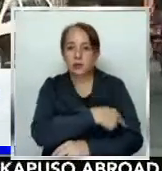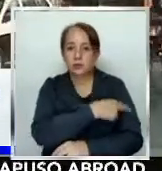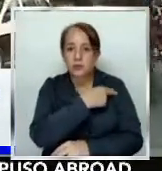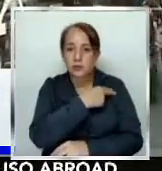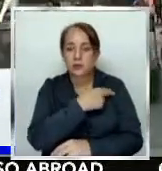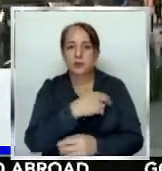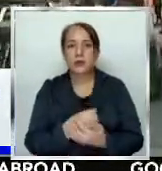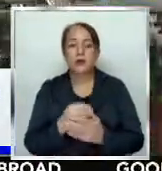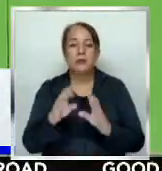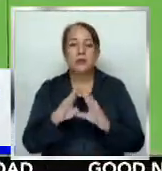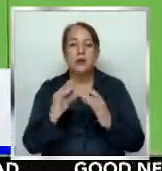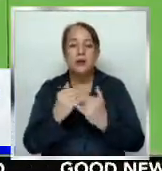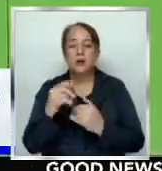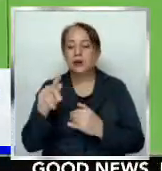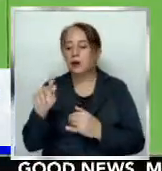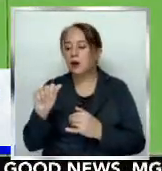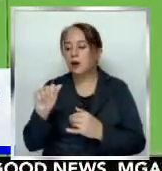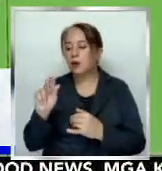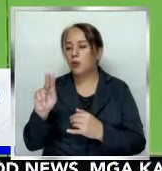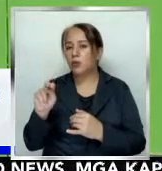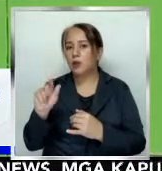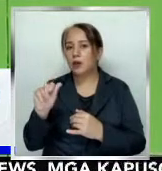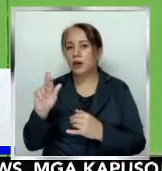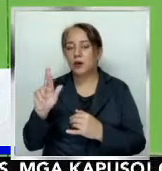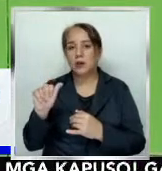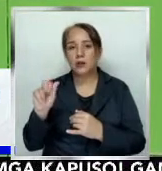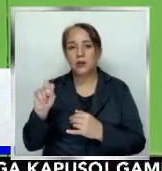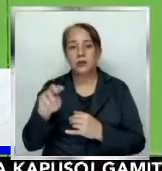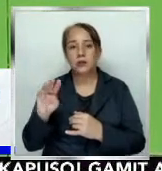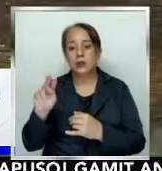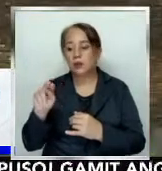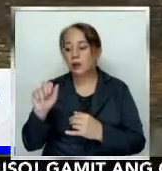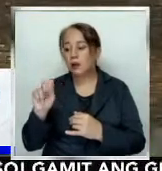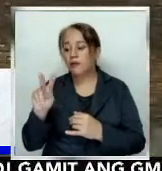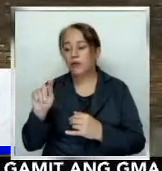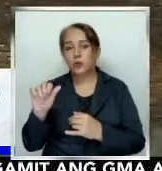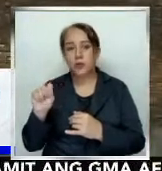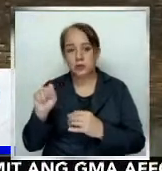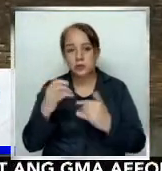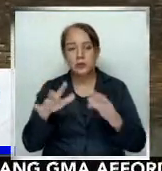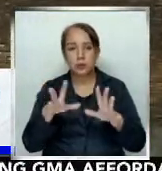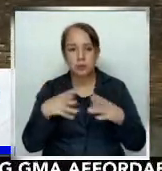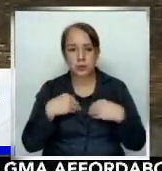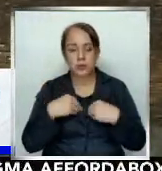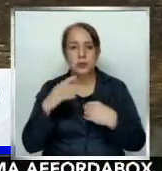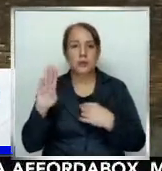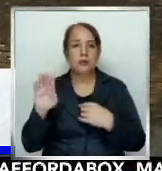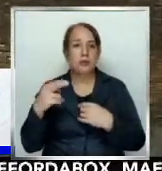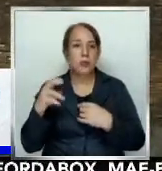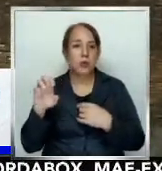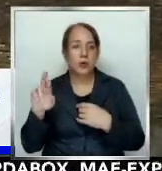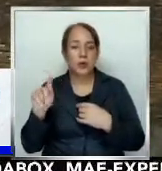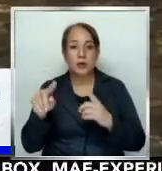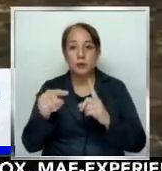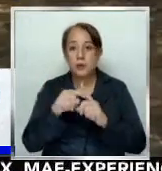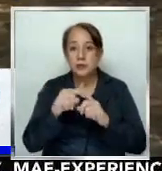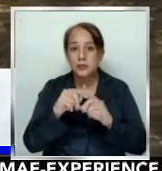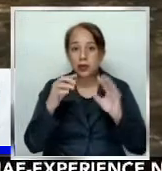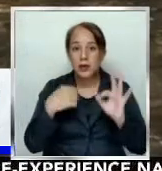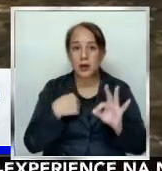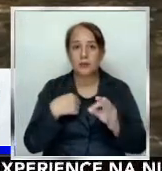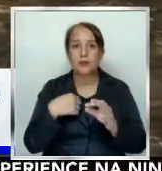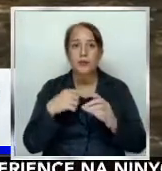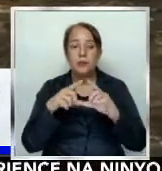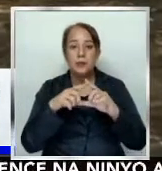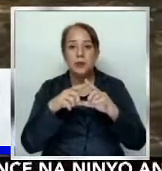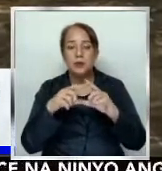Barangay Kaunlaran sa Navotas, tuloy ang pagtanggap ng mga report ng BERT. Ang mga nagpo-positibo, binibigyan ng Q-band para